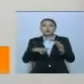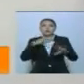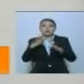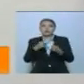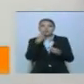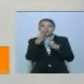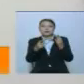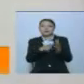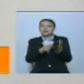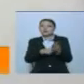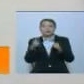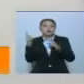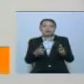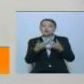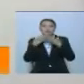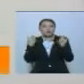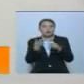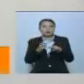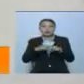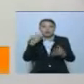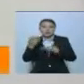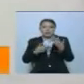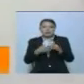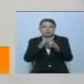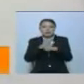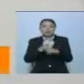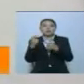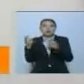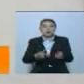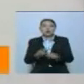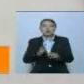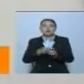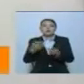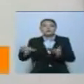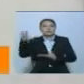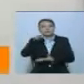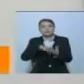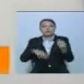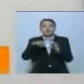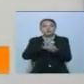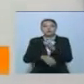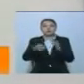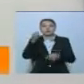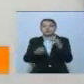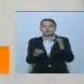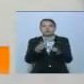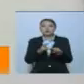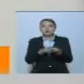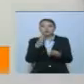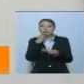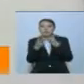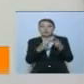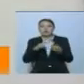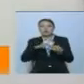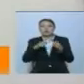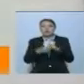қорытындылары дайын емес. Сараптама қорытындылары дайын болғаннан кейін істің қатысушыларына қатысты бұлтартпау шарасын санкциялау туралы